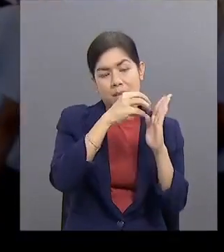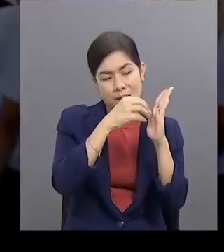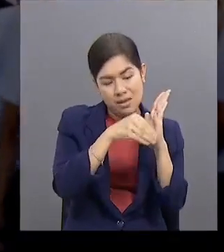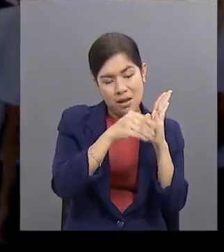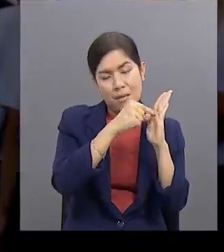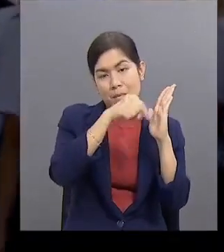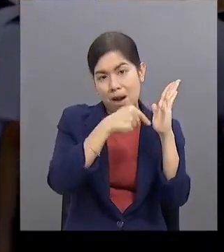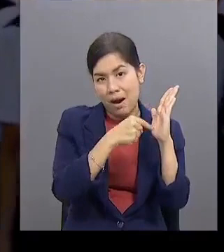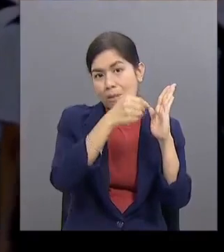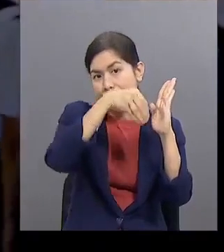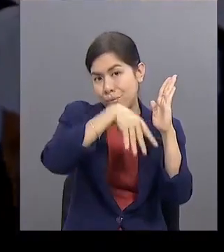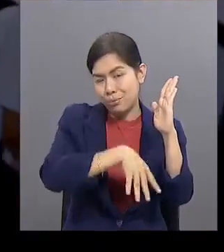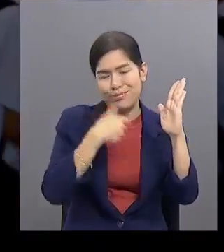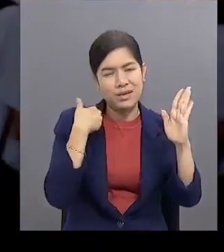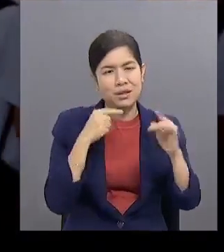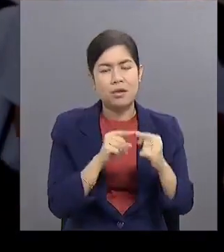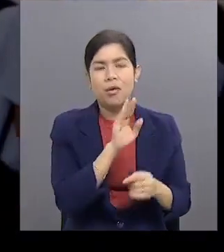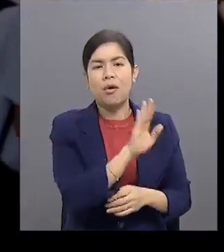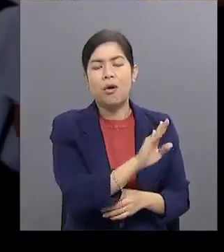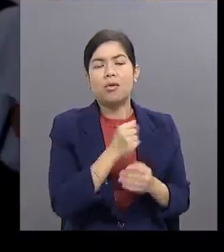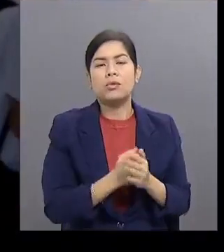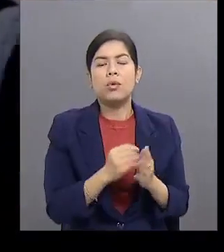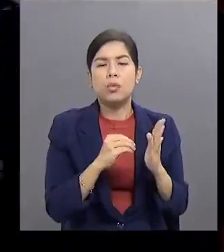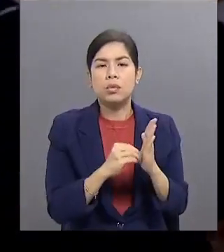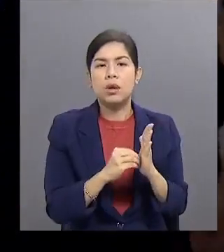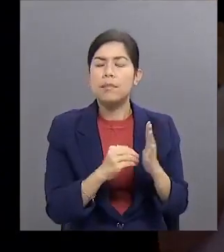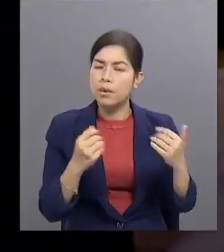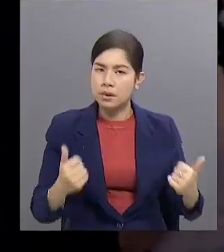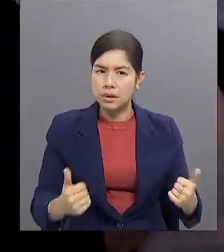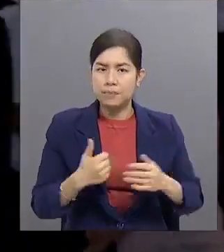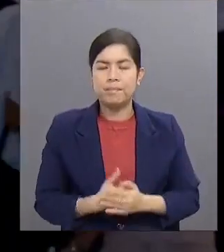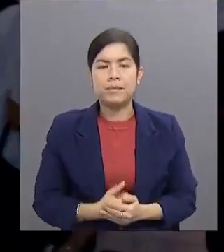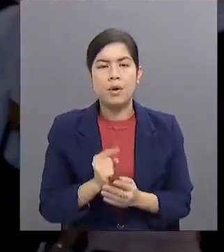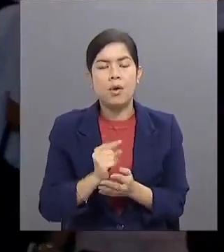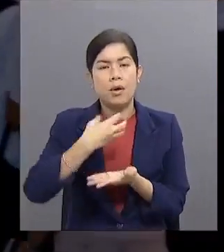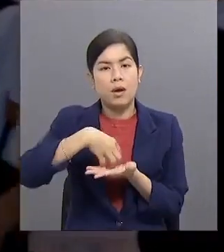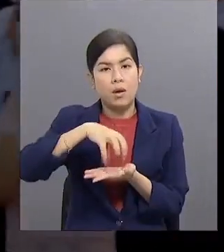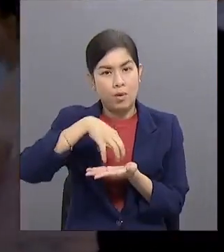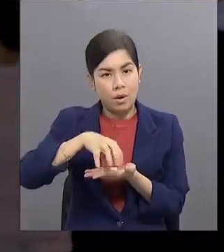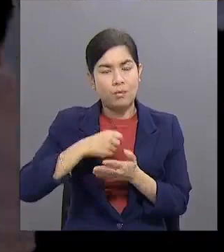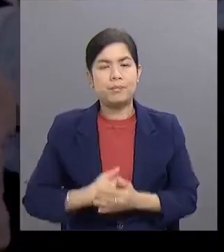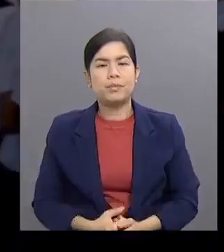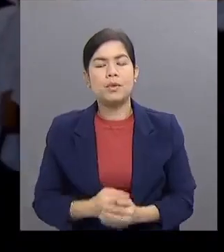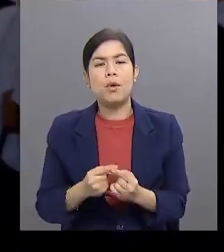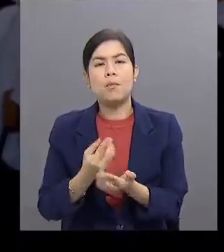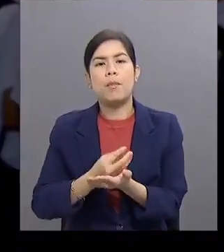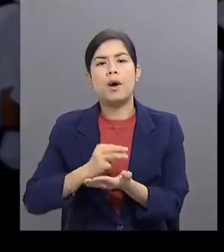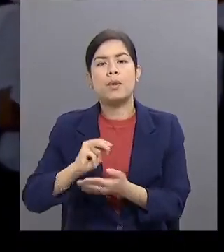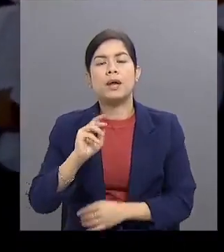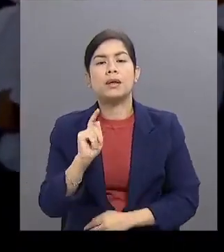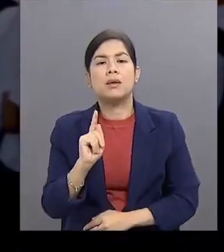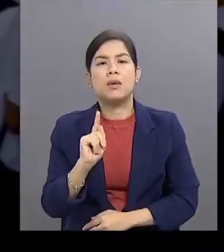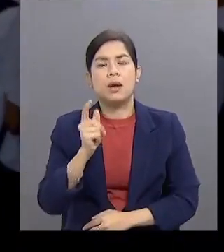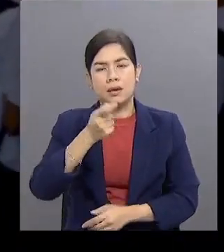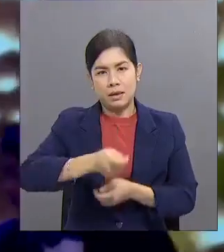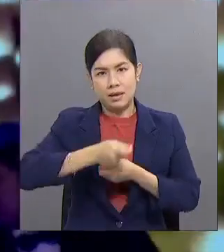ศรีอยุธยาแล้วเป็นอาณาจักรรัตนโกสินทร์นะครับเราก็สื่อตรงนั้นอีกอย่างนึงมหาวิทยาลัยเกษตรศาสตร์ของเราเนี่ยสัญลักษณ์เป็นลูกพระ